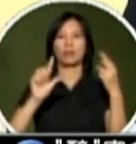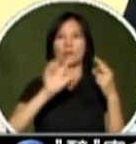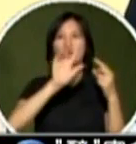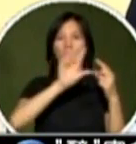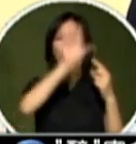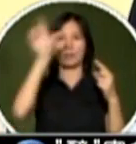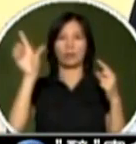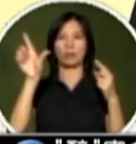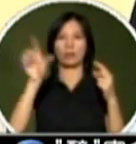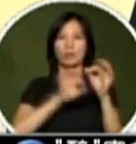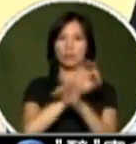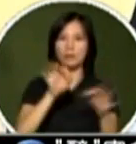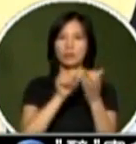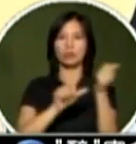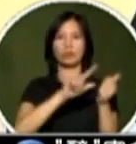组织也特别设立了国际未来的计划。现在提出的是2030年的太空经济、生物。